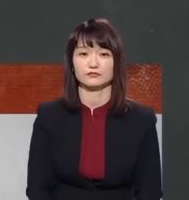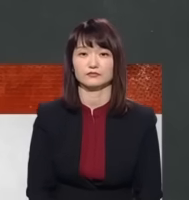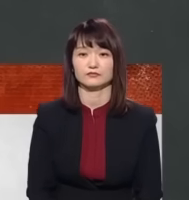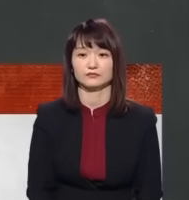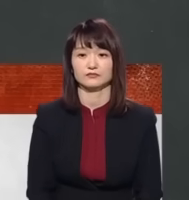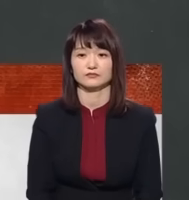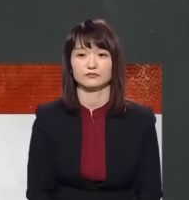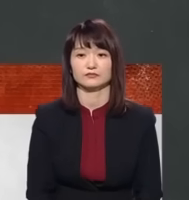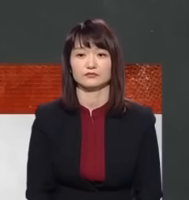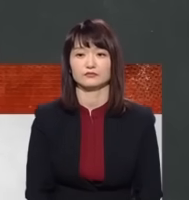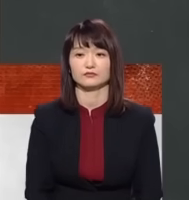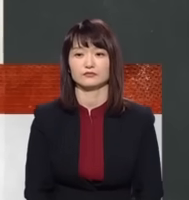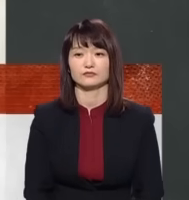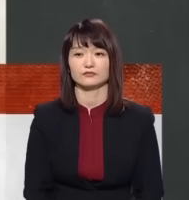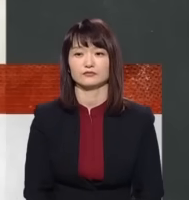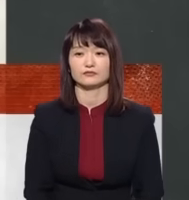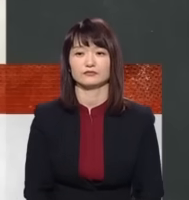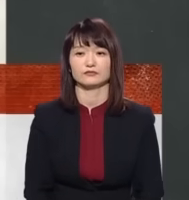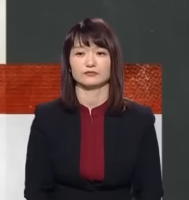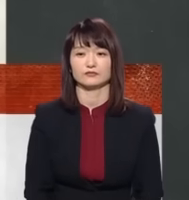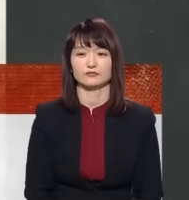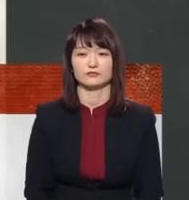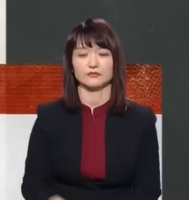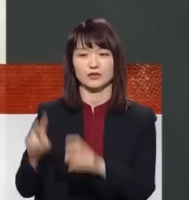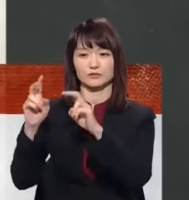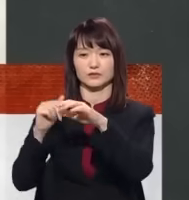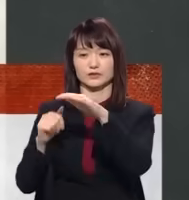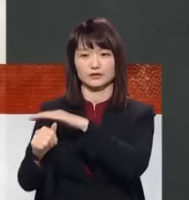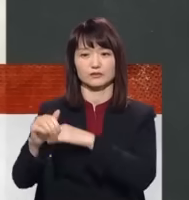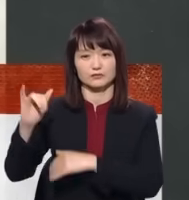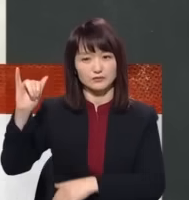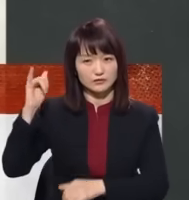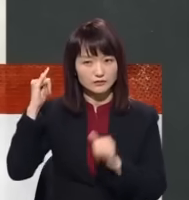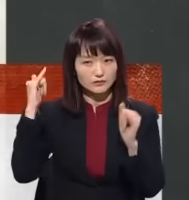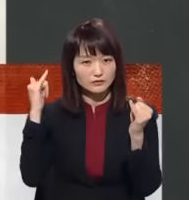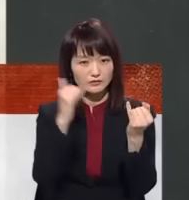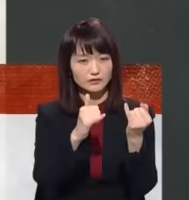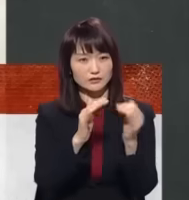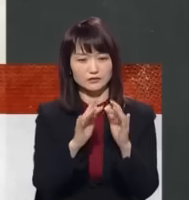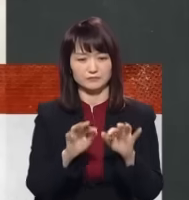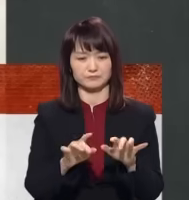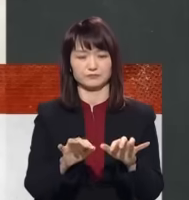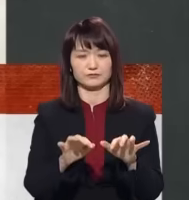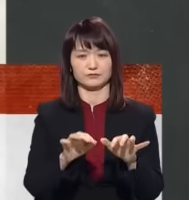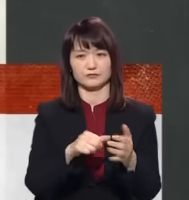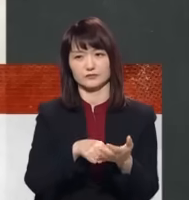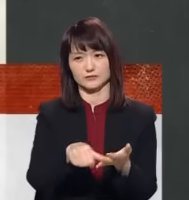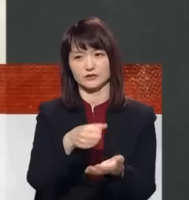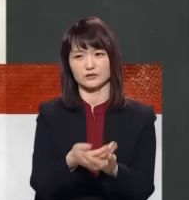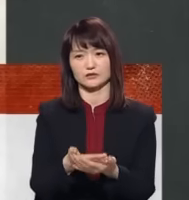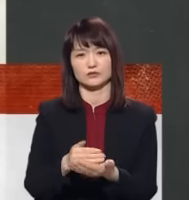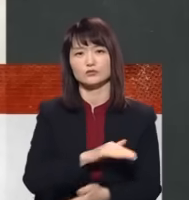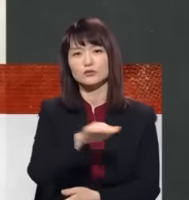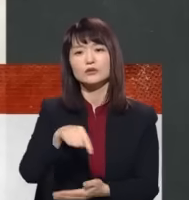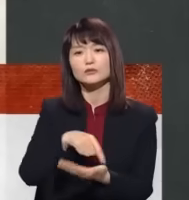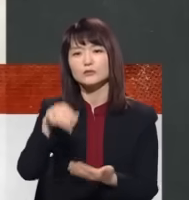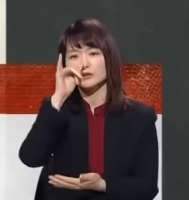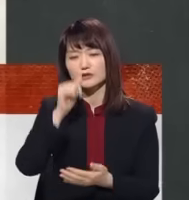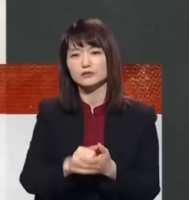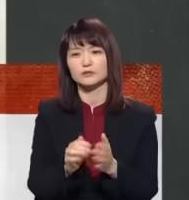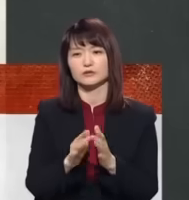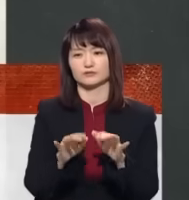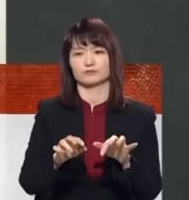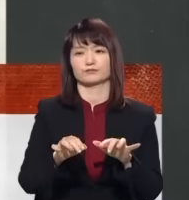그 플래너 업체 대표님이 전화 주셨거든요. 당장 글을 내려달라. 지금 엄청 피해를 보고 있고 뭐 글을